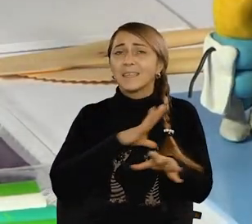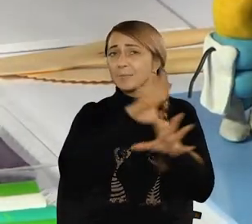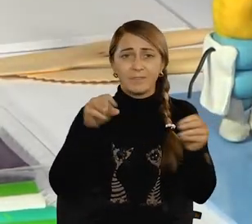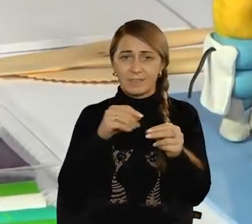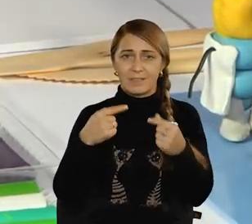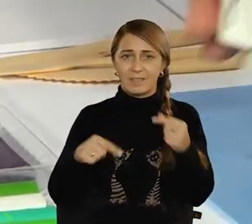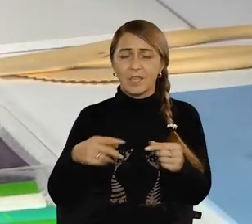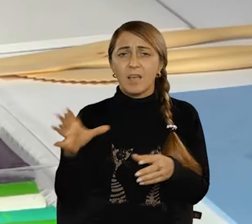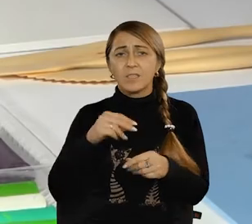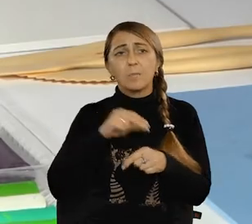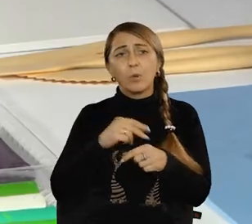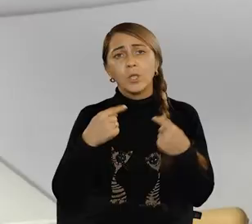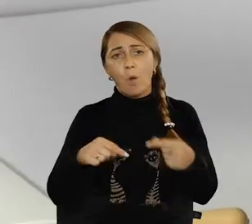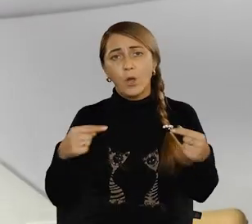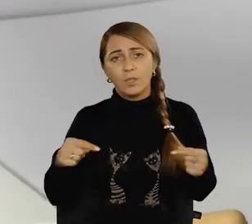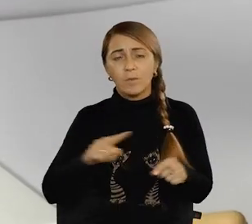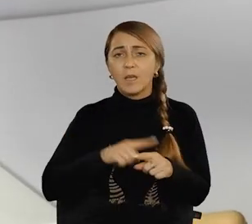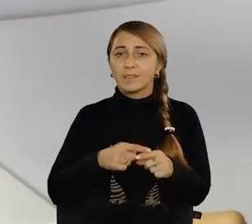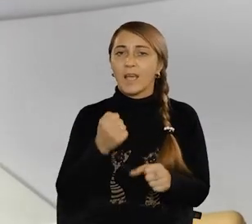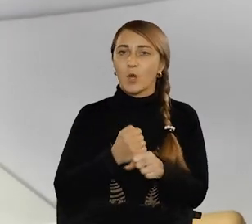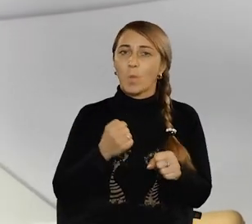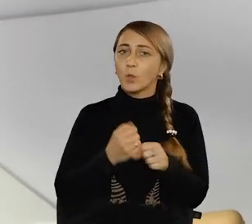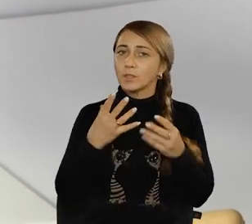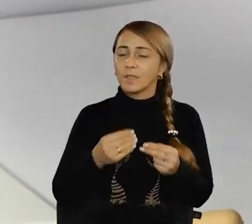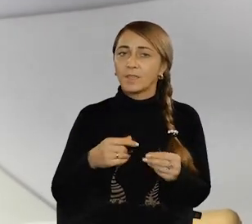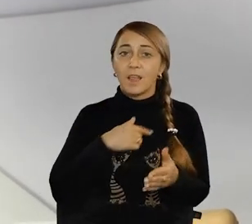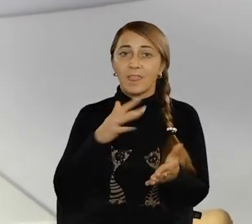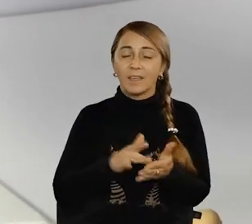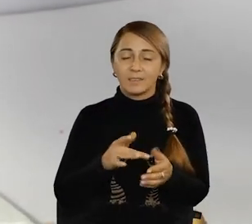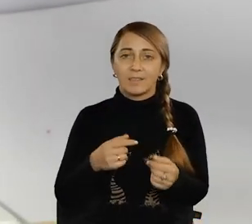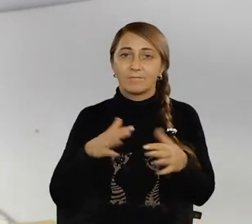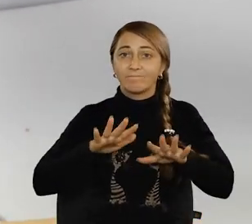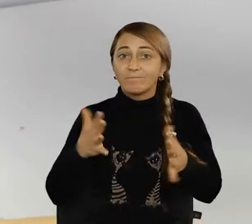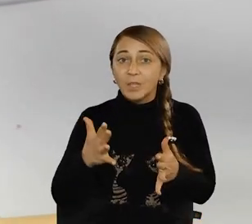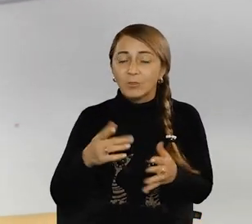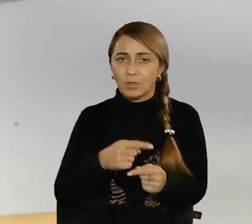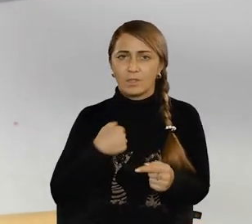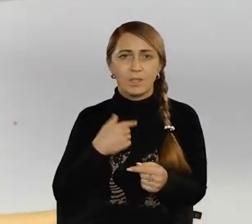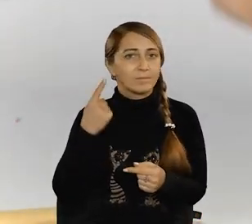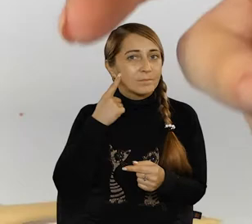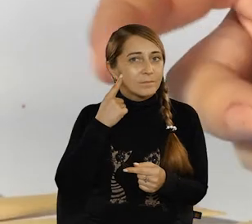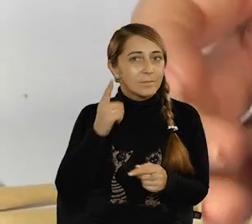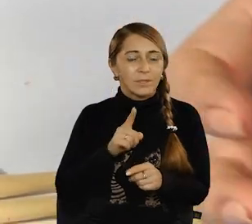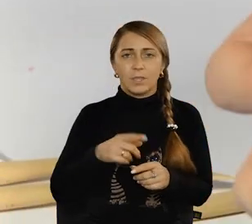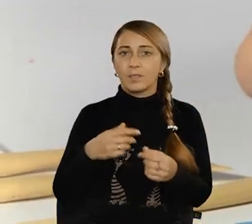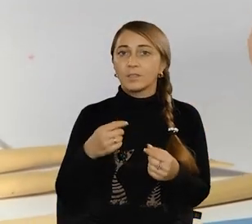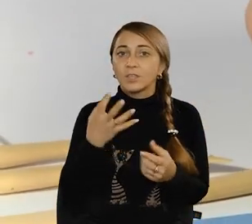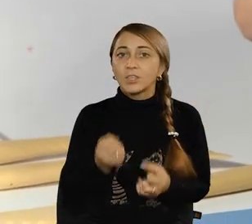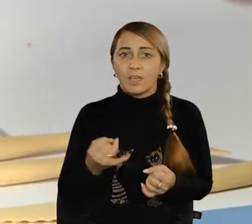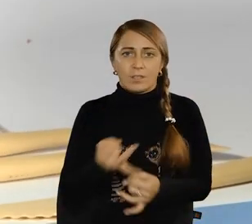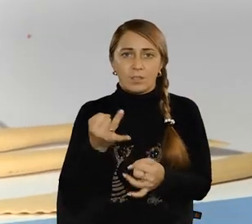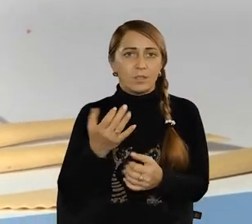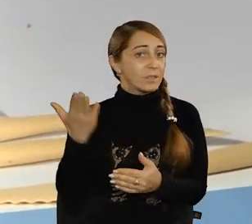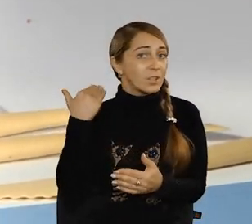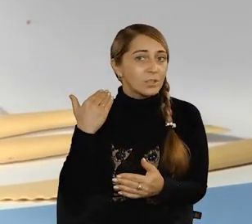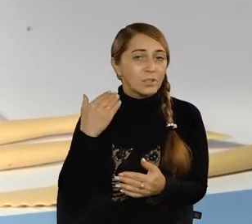і всім болить по-різному. Цей робочий день також не став винятком і, здається, навіть трішки особливішим за